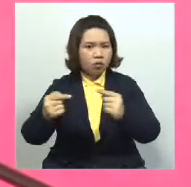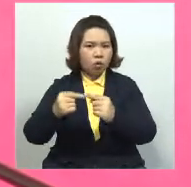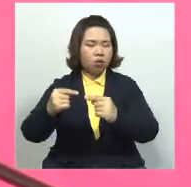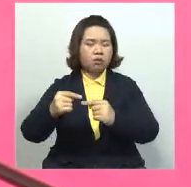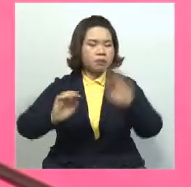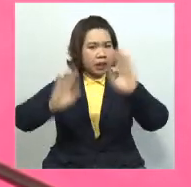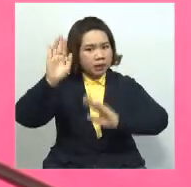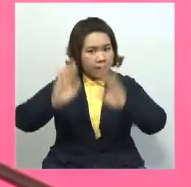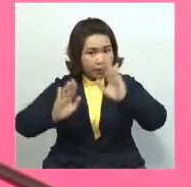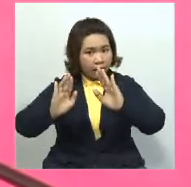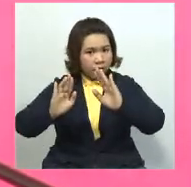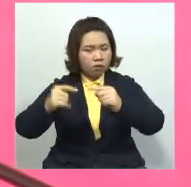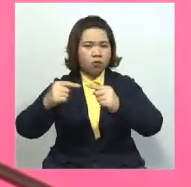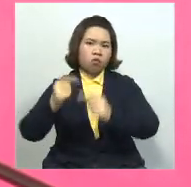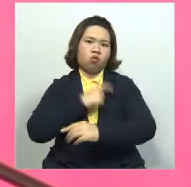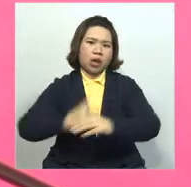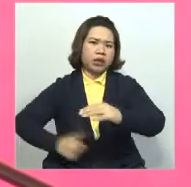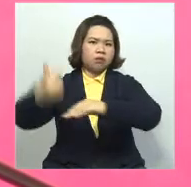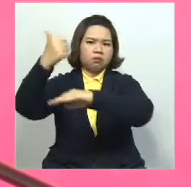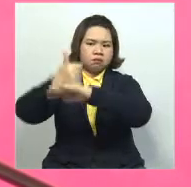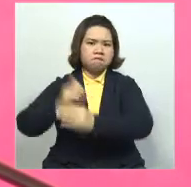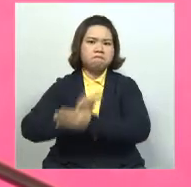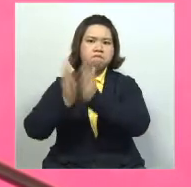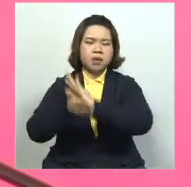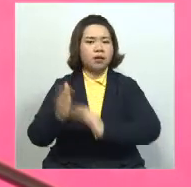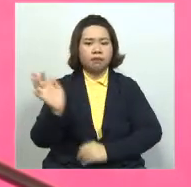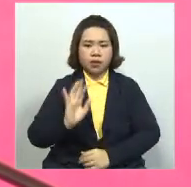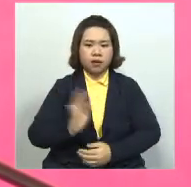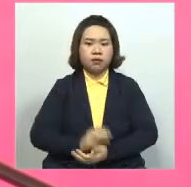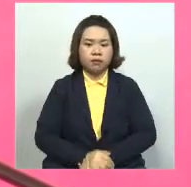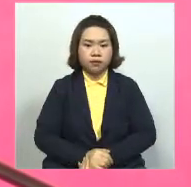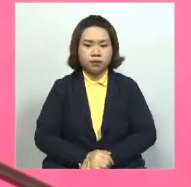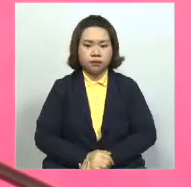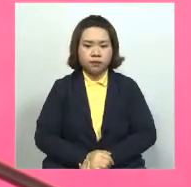บอบประชาธิปไตยอันมีพระมหากษัตริย์ทรงเป็นประมุข